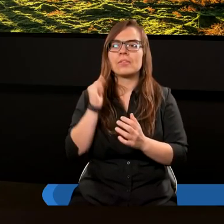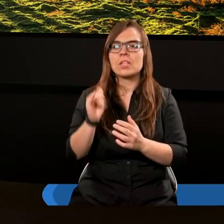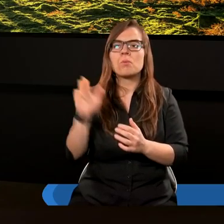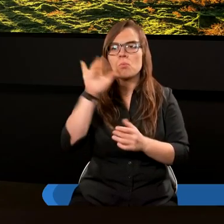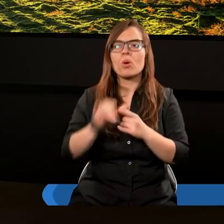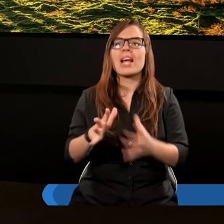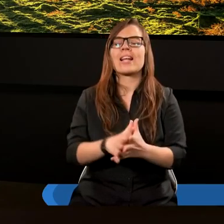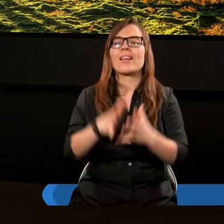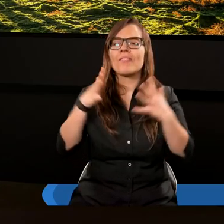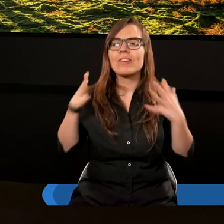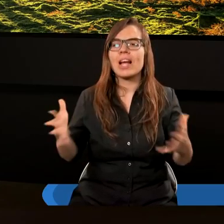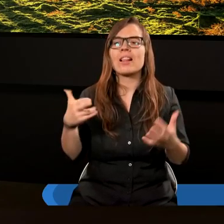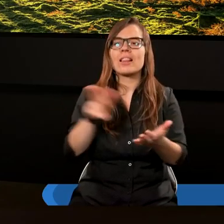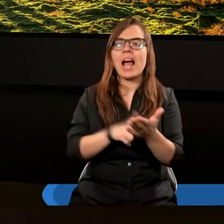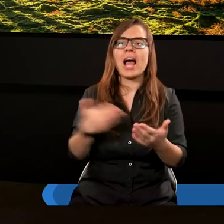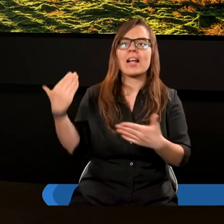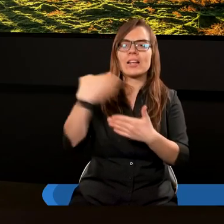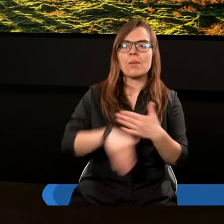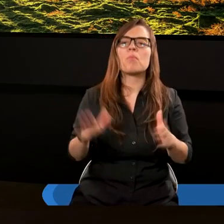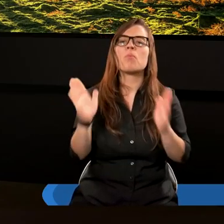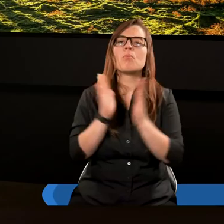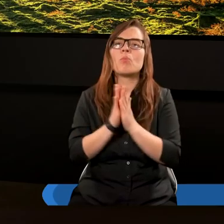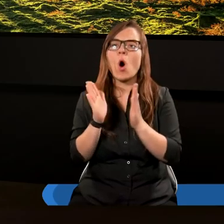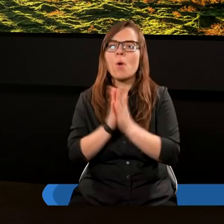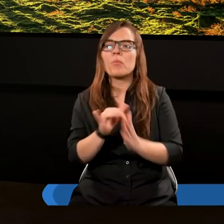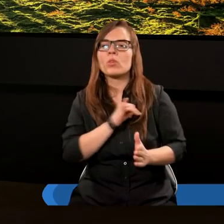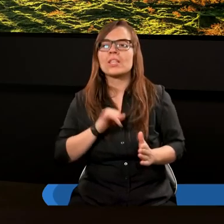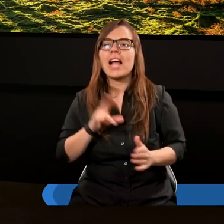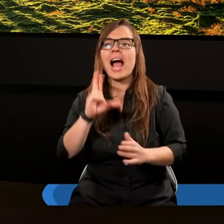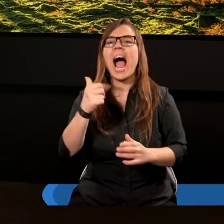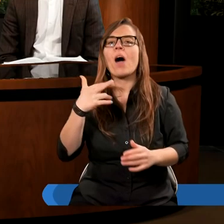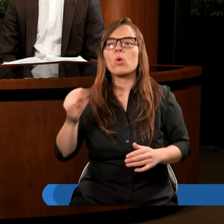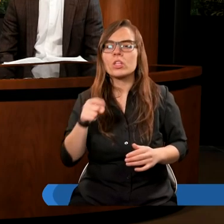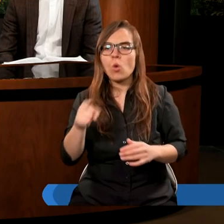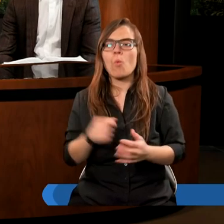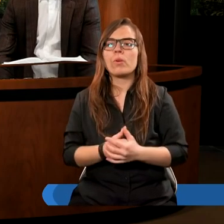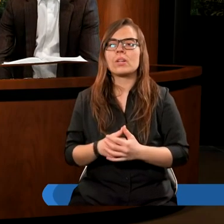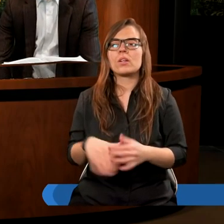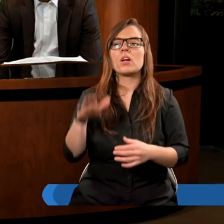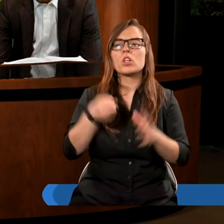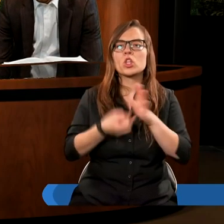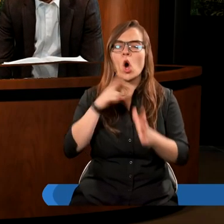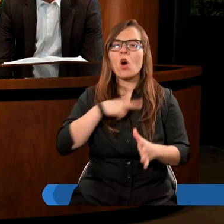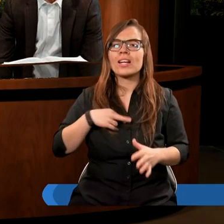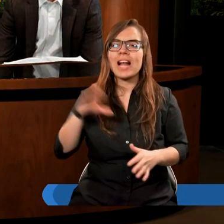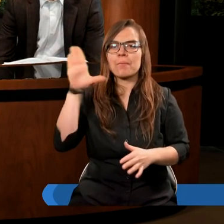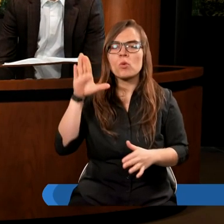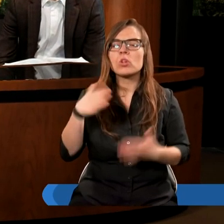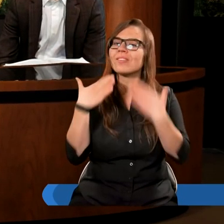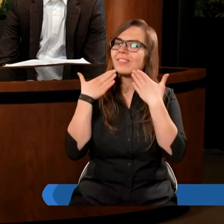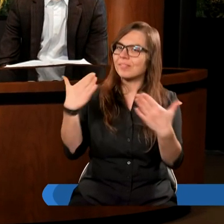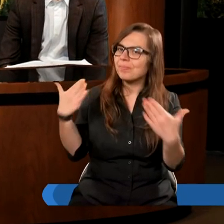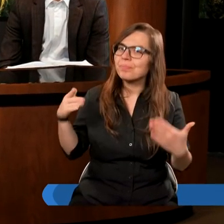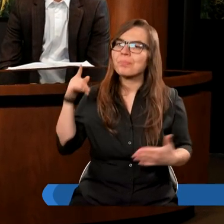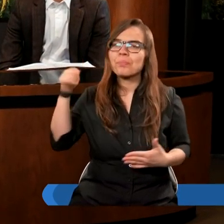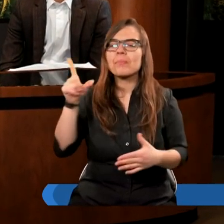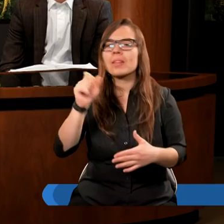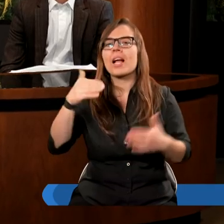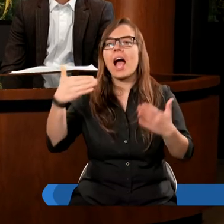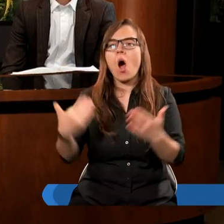Bóg jest wielki. I na zakończenie pomódlmy się z Karoliną. Drogi nasz Panie, dziękujemy Ci za